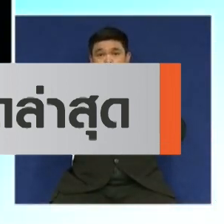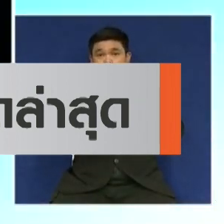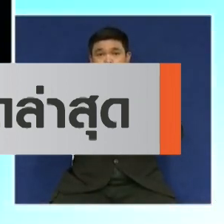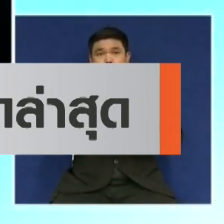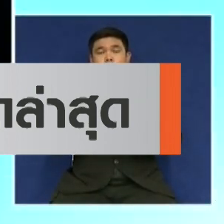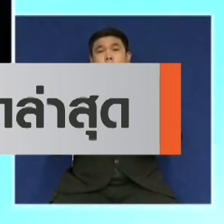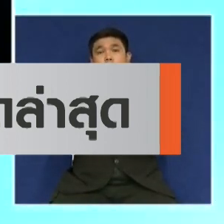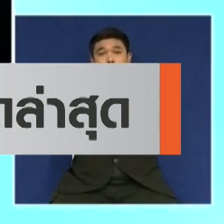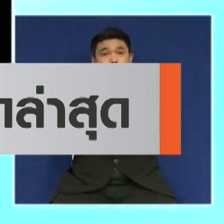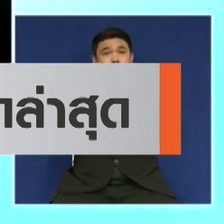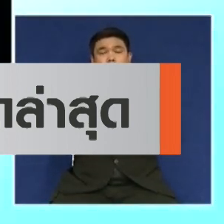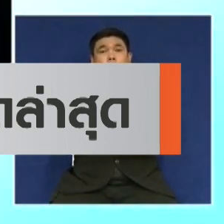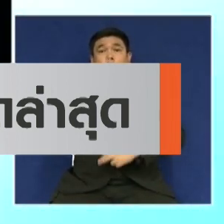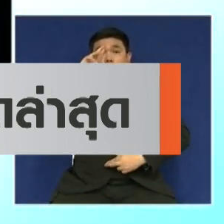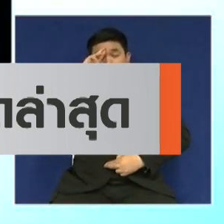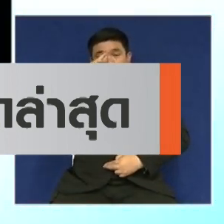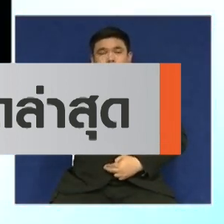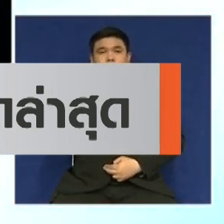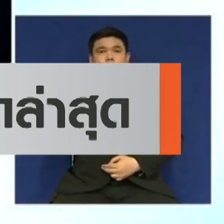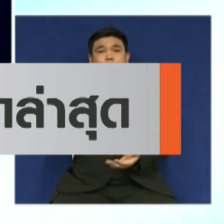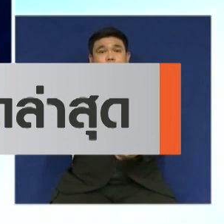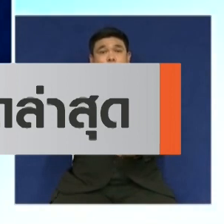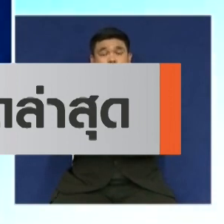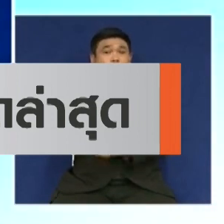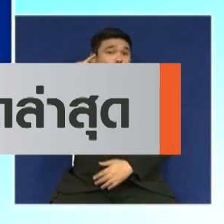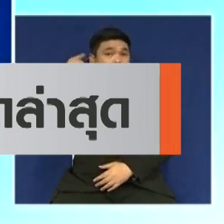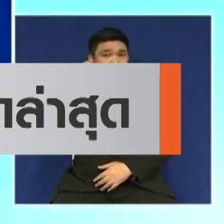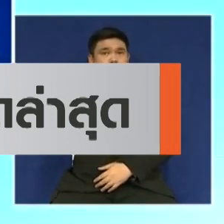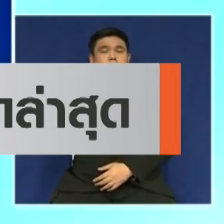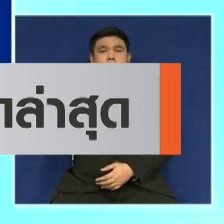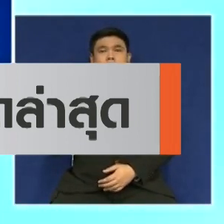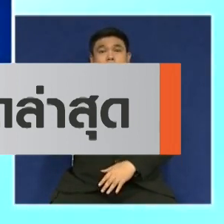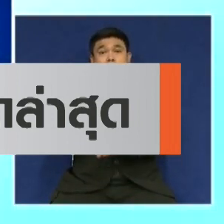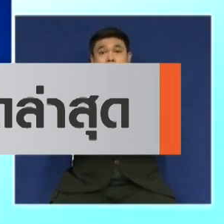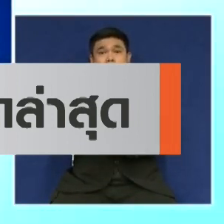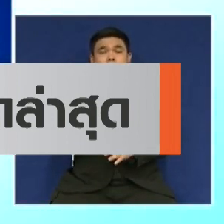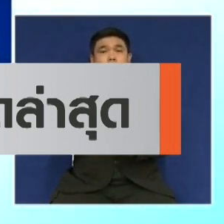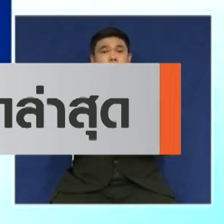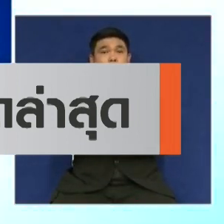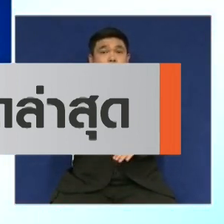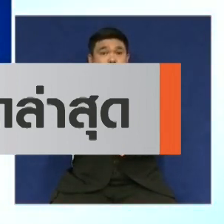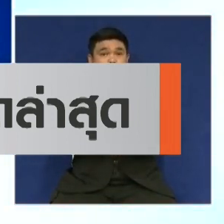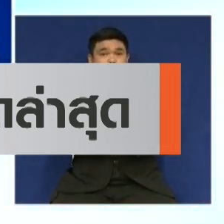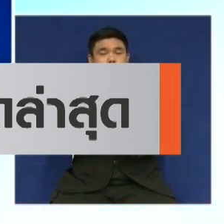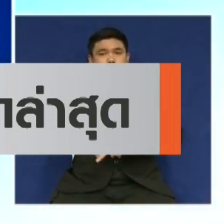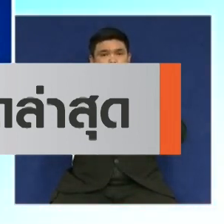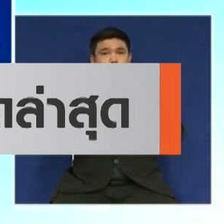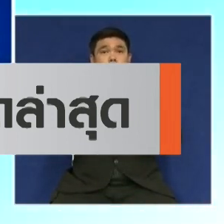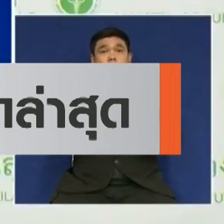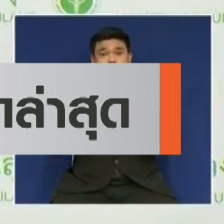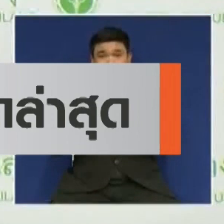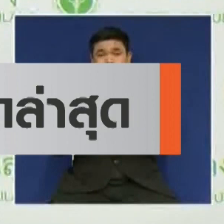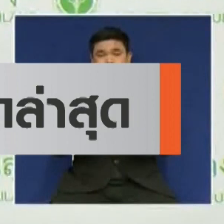มควบคุมโรคและแพทย์หญิงวลัยรัตน์ชัยฟูรักษาการนายแพทย์ทรงคุณวุฒิกรมควบคุมโรค